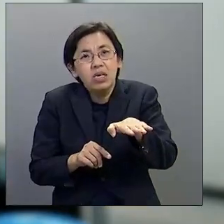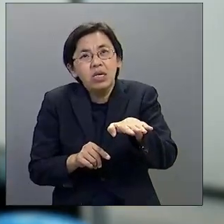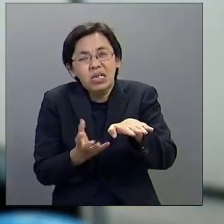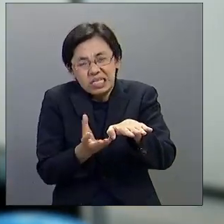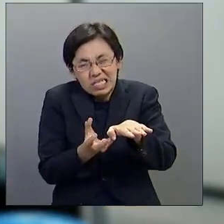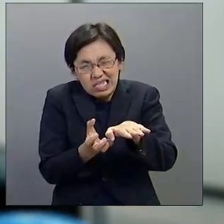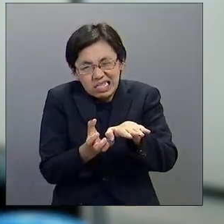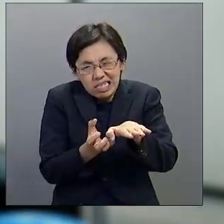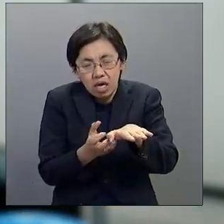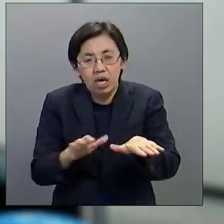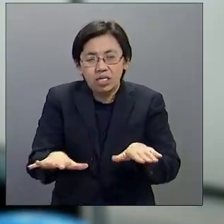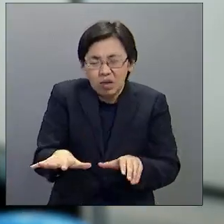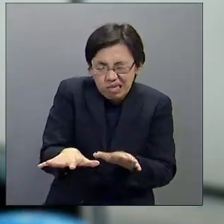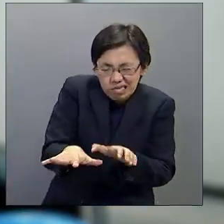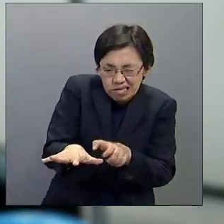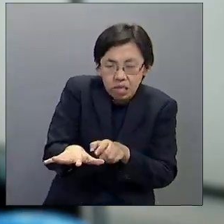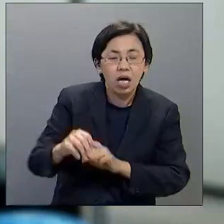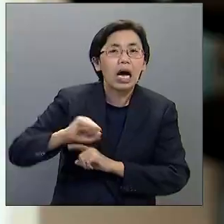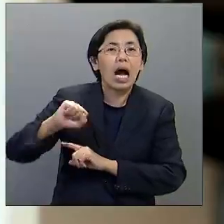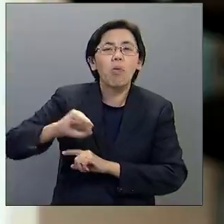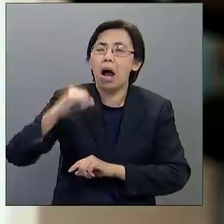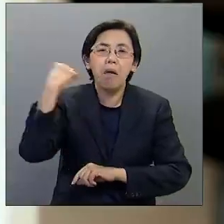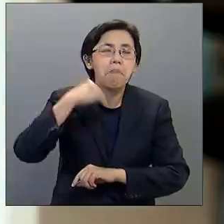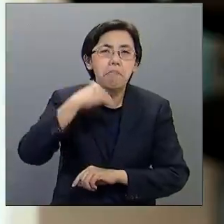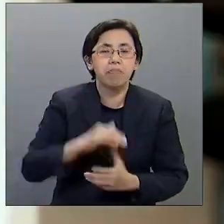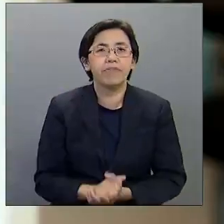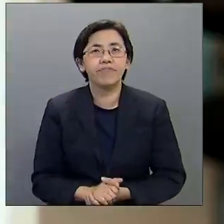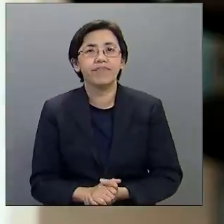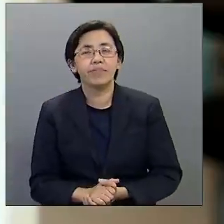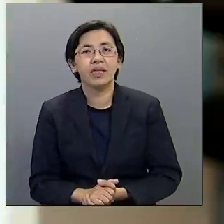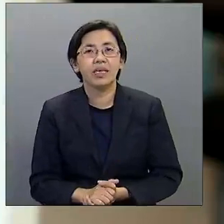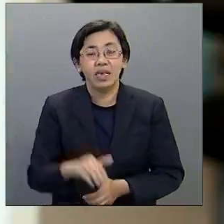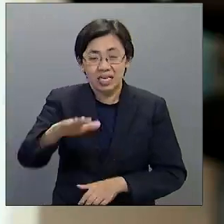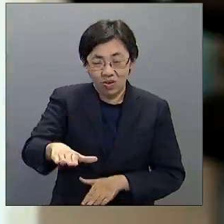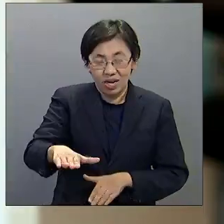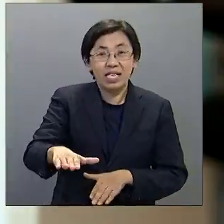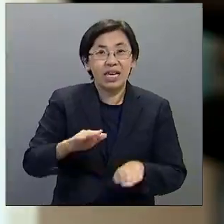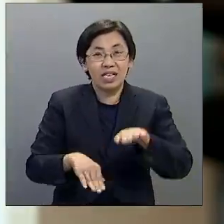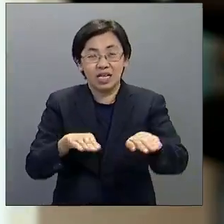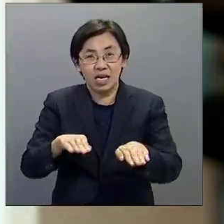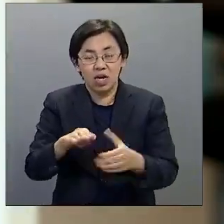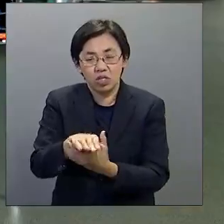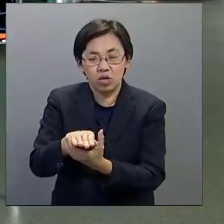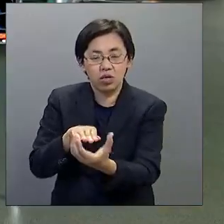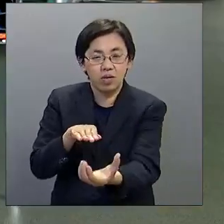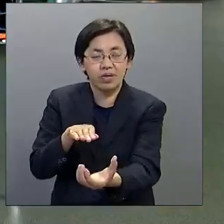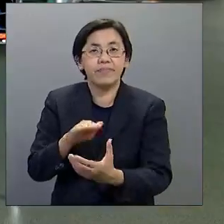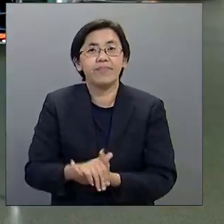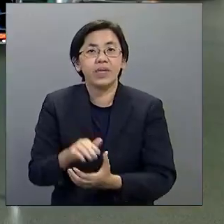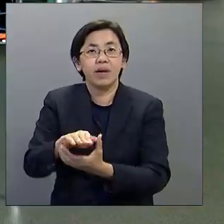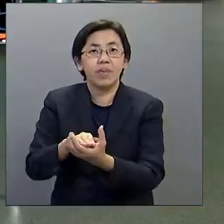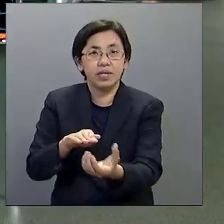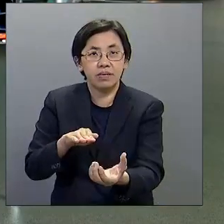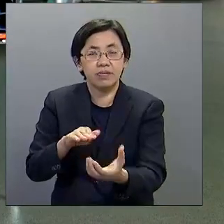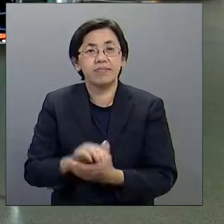เท้าขวาตลอดเวลาแบบเป็นบ่อยมาก ทีเนี้ยอาจจะต้องถอดรองเท้านิดนึงนะคะ ได้ค่ะ นำมือข้าง